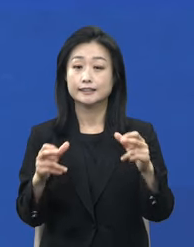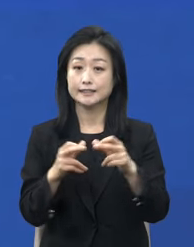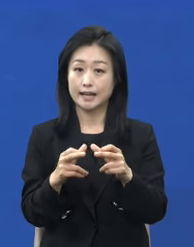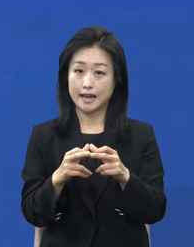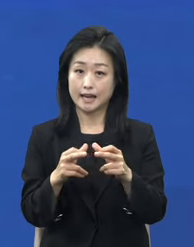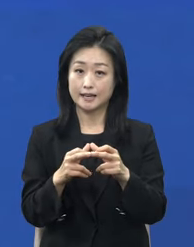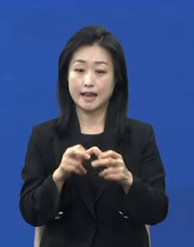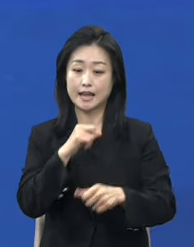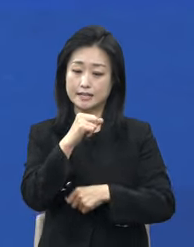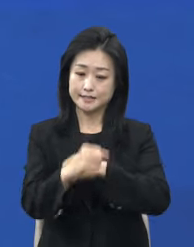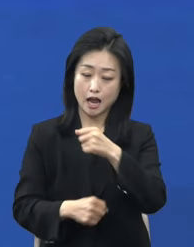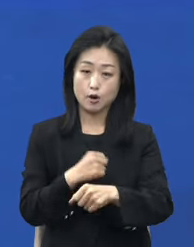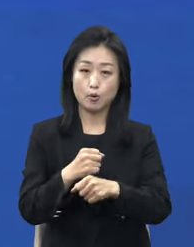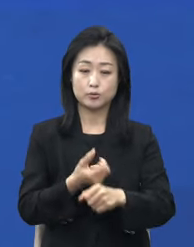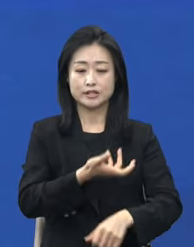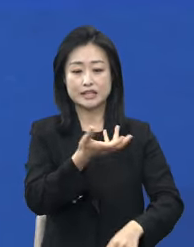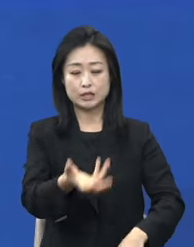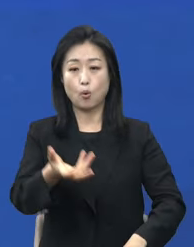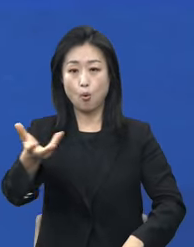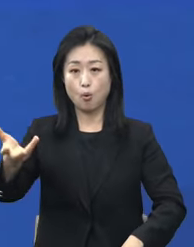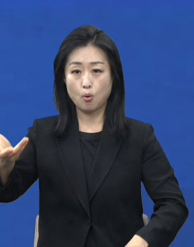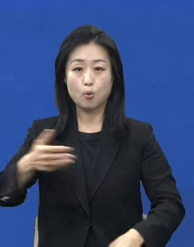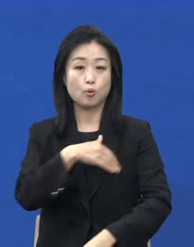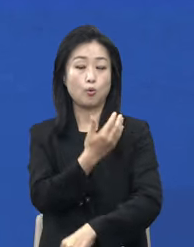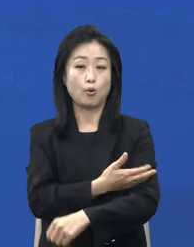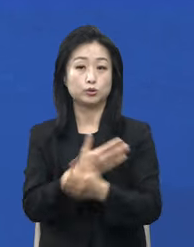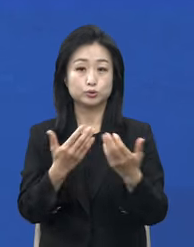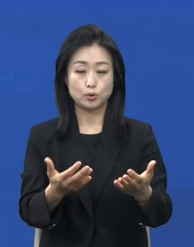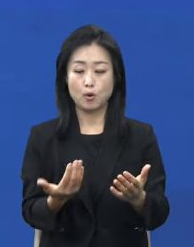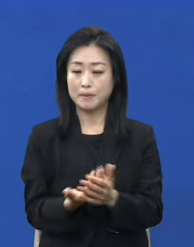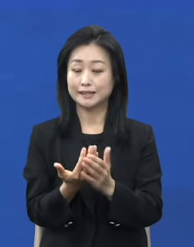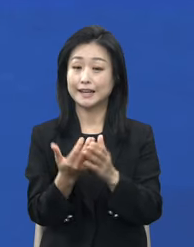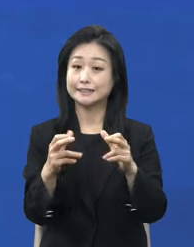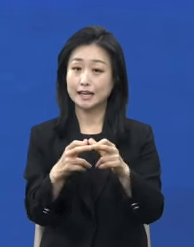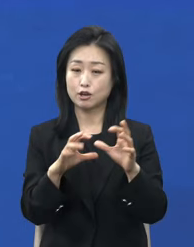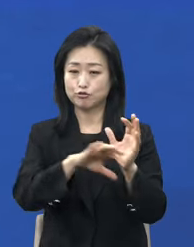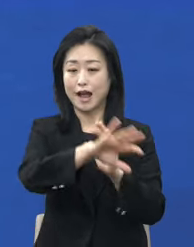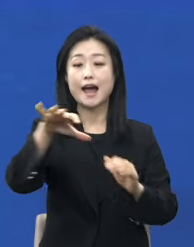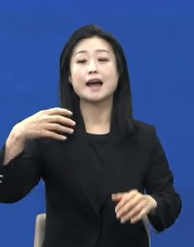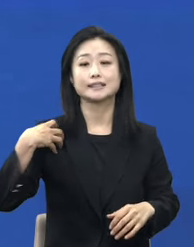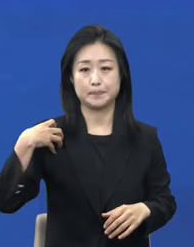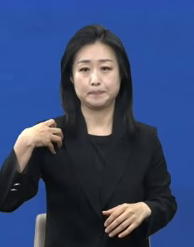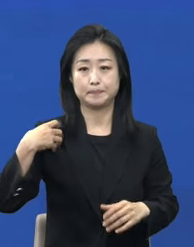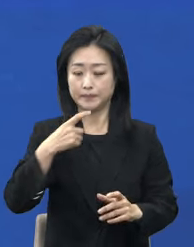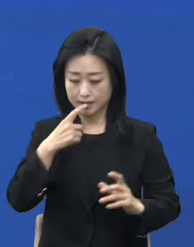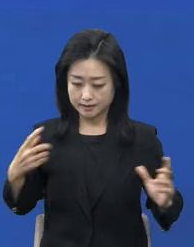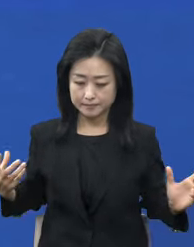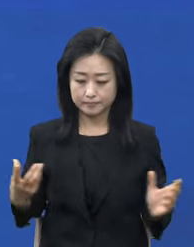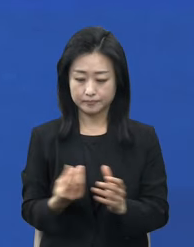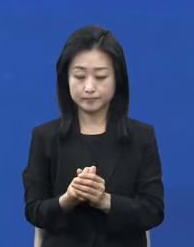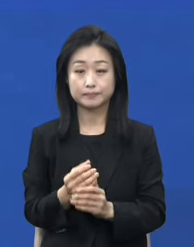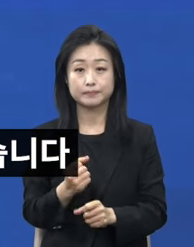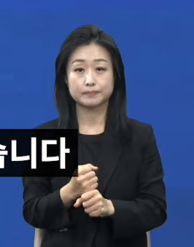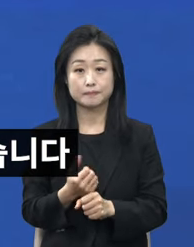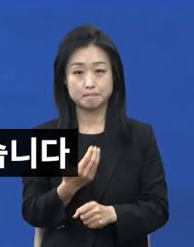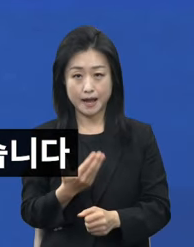장애인의 자유로운 이동권을 보장하고 발달장애인 국가책임제를 완성하겠습니다.